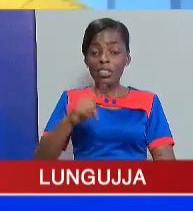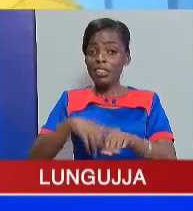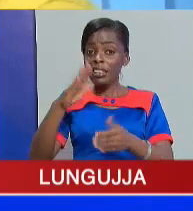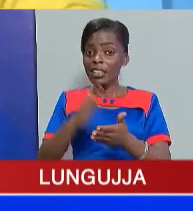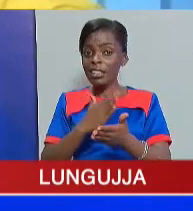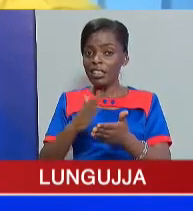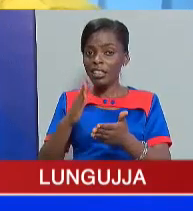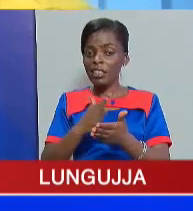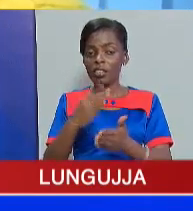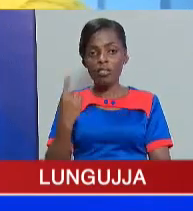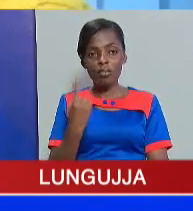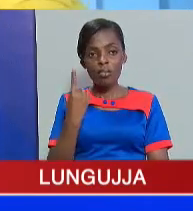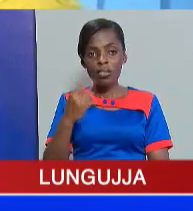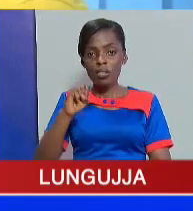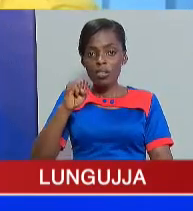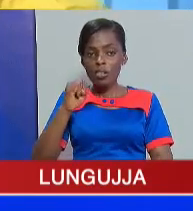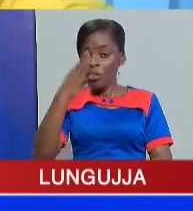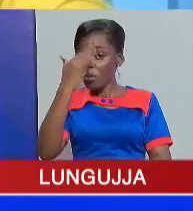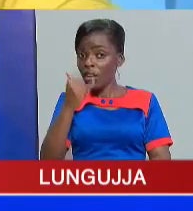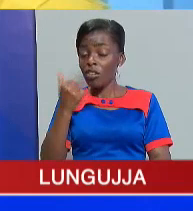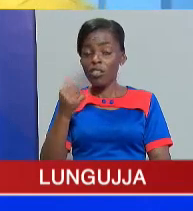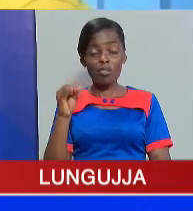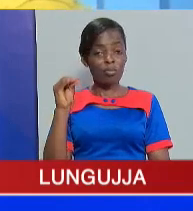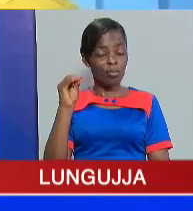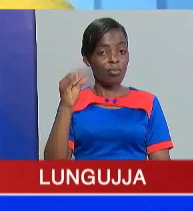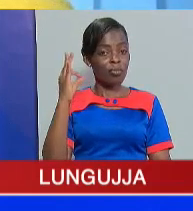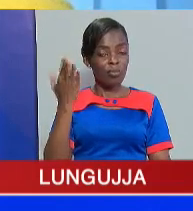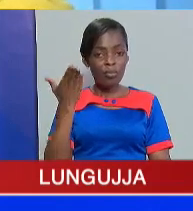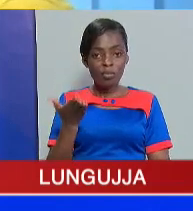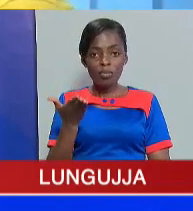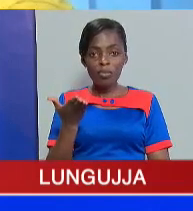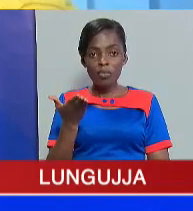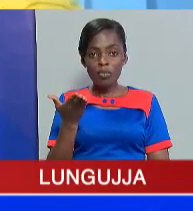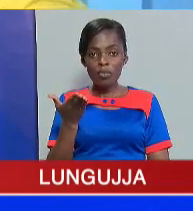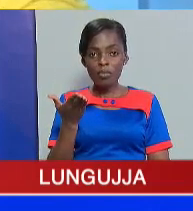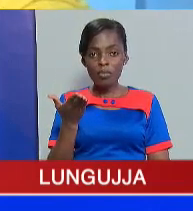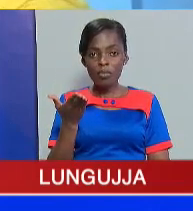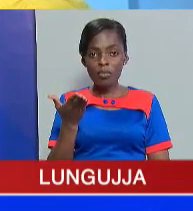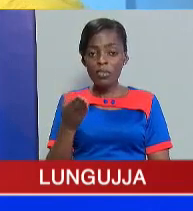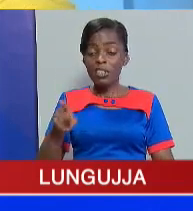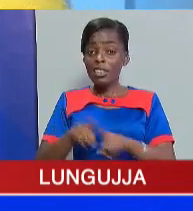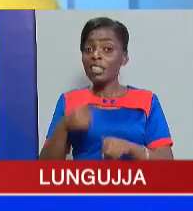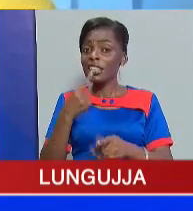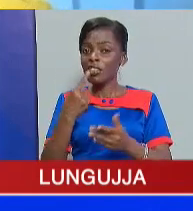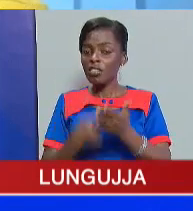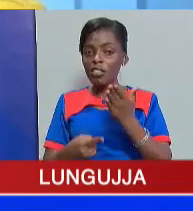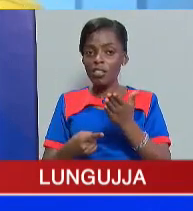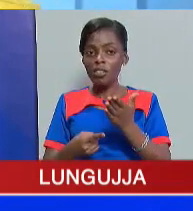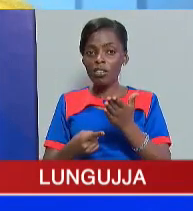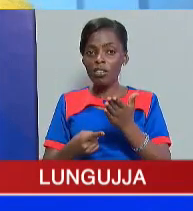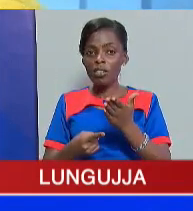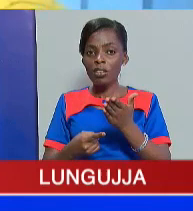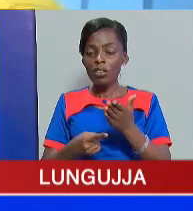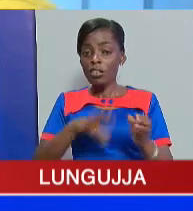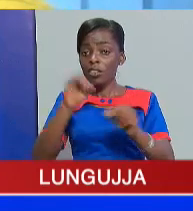nabali mu studio ma just ngache purposeless message to be out mu studio no neche ngamba to recording ranga